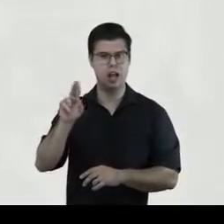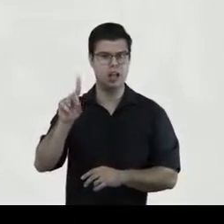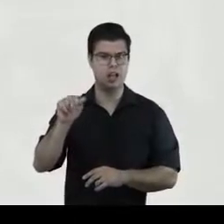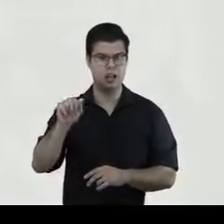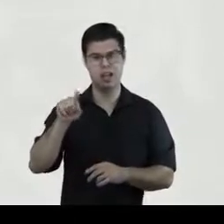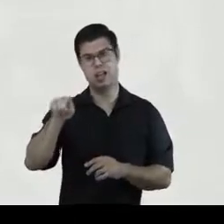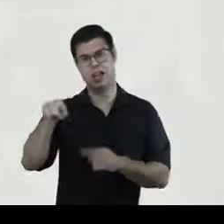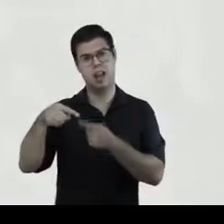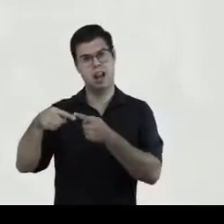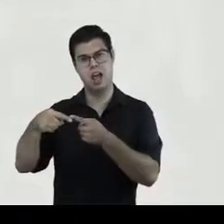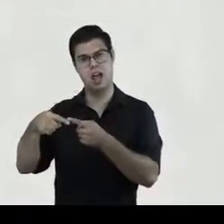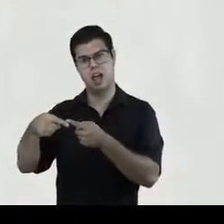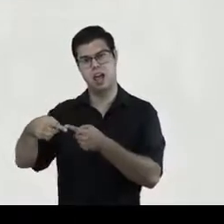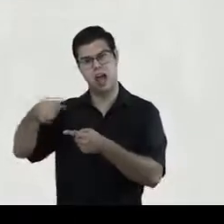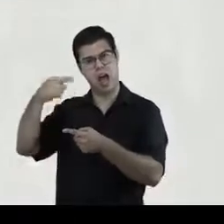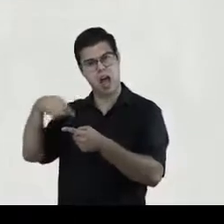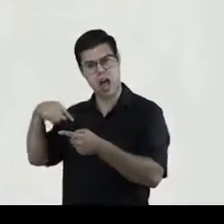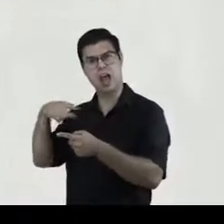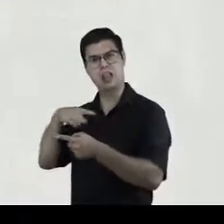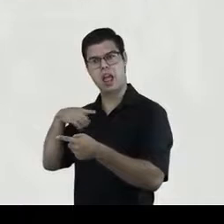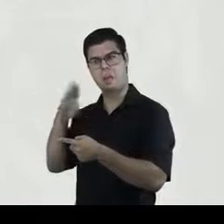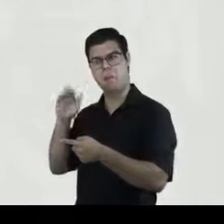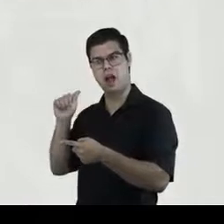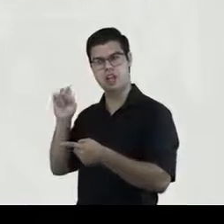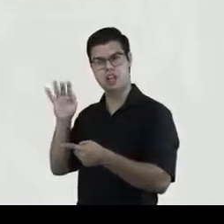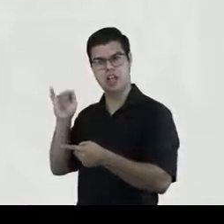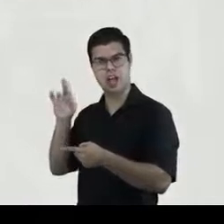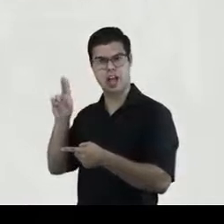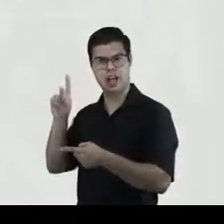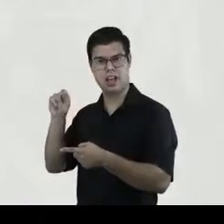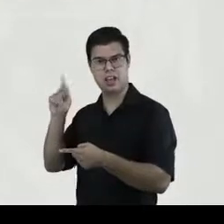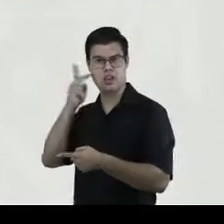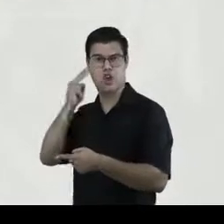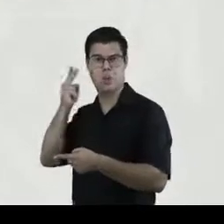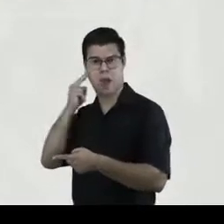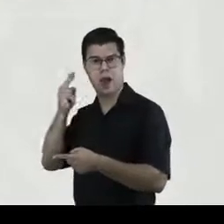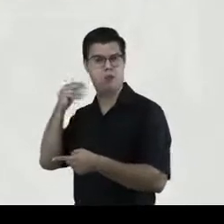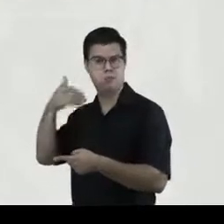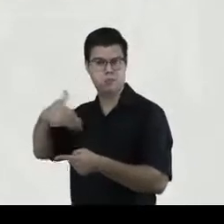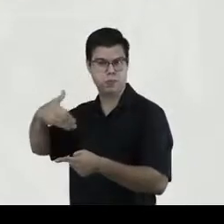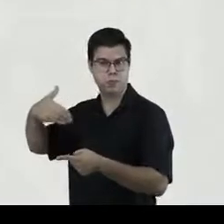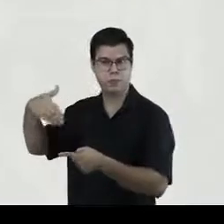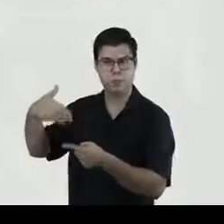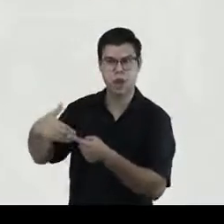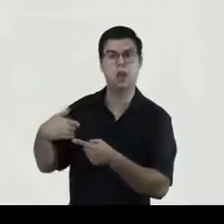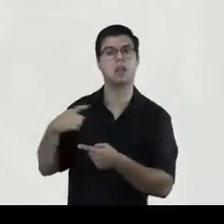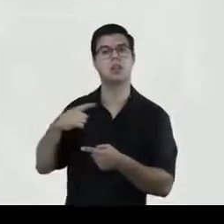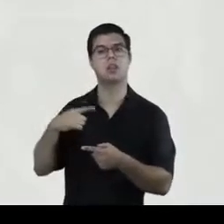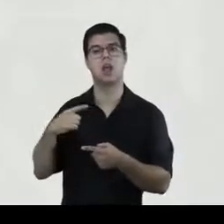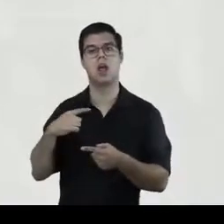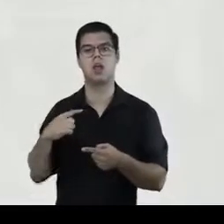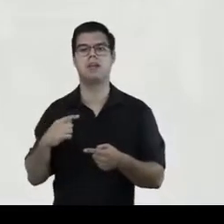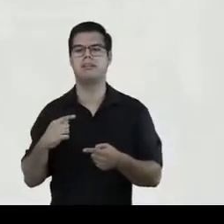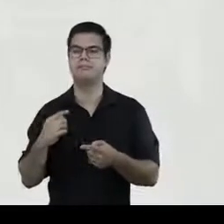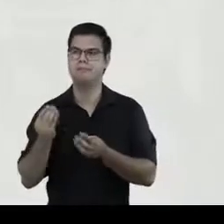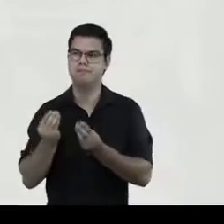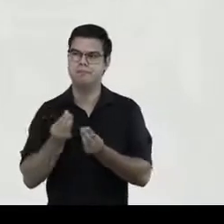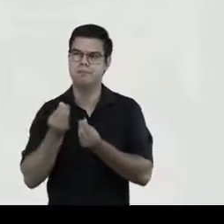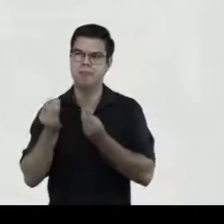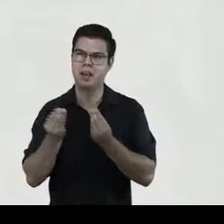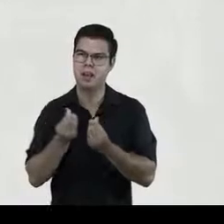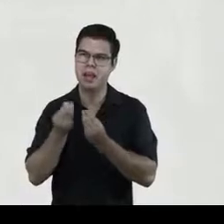Dementsprechend würde ich auf dieser noch recht groben Ebene sagen, dass das gut funktioniert. Es hat auch ganz